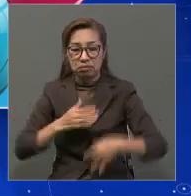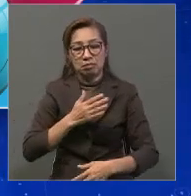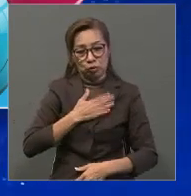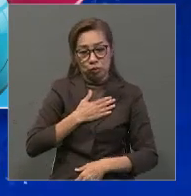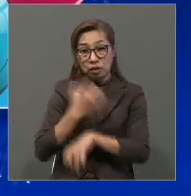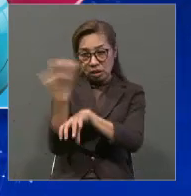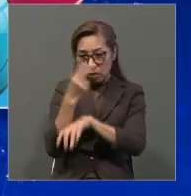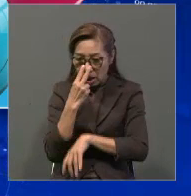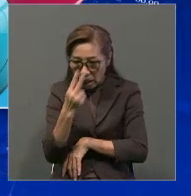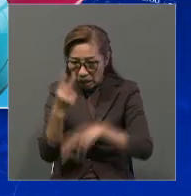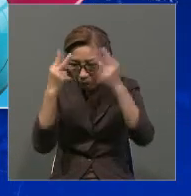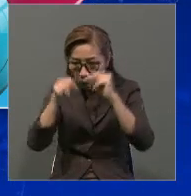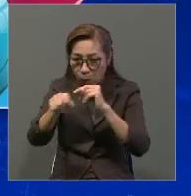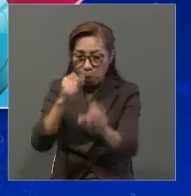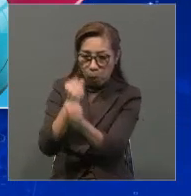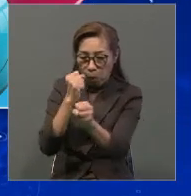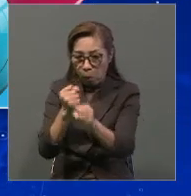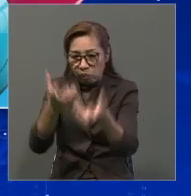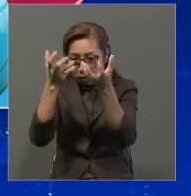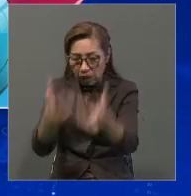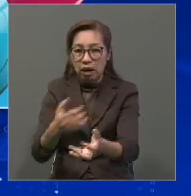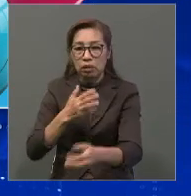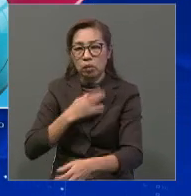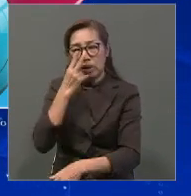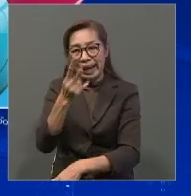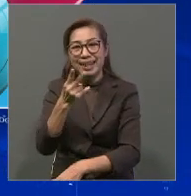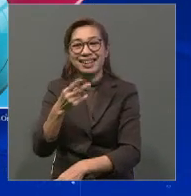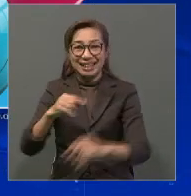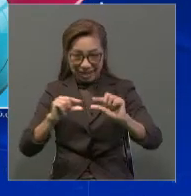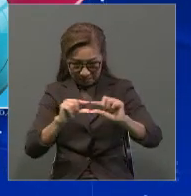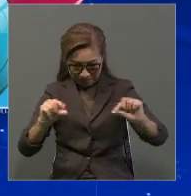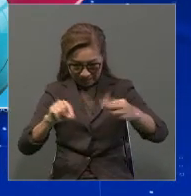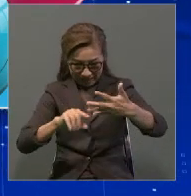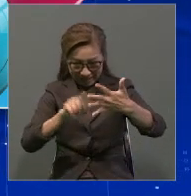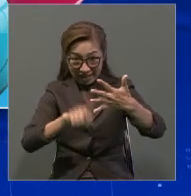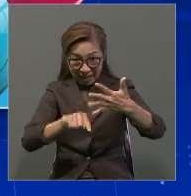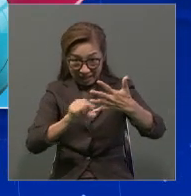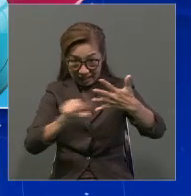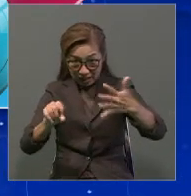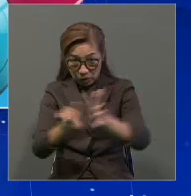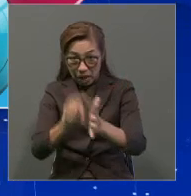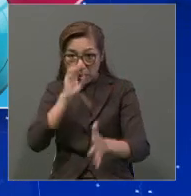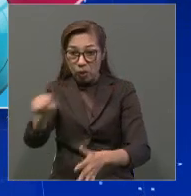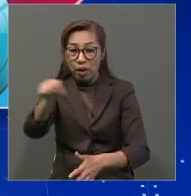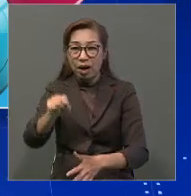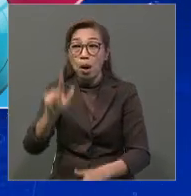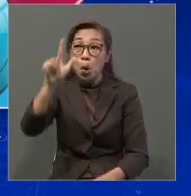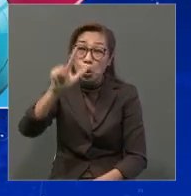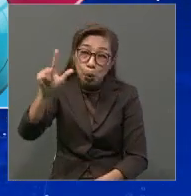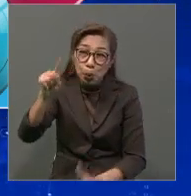เห็นท่านในทีวีท่านทำงานหนักนะคะและช่วงท้ายค่ะของสคส.ก็จะมีอยู่ประโยคนึงก็คือว่า